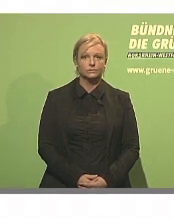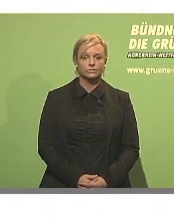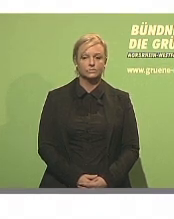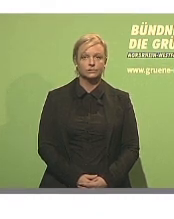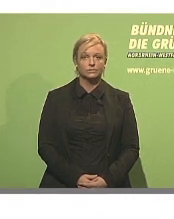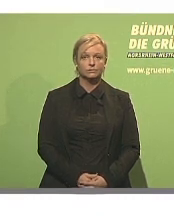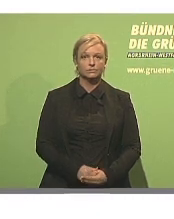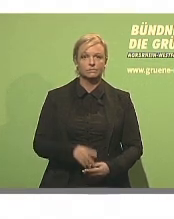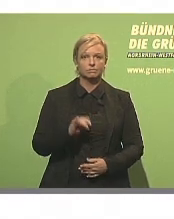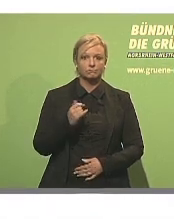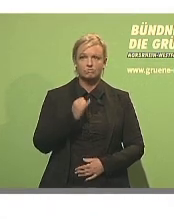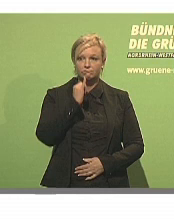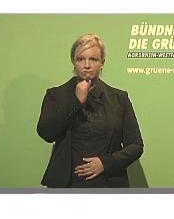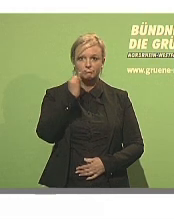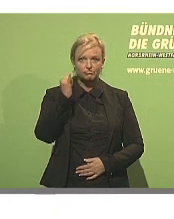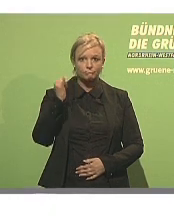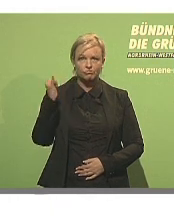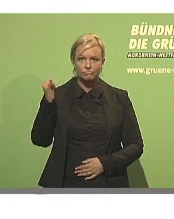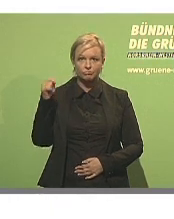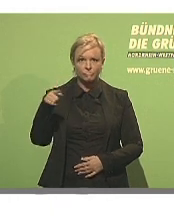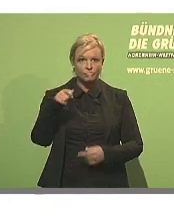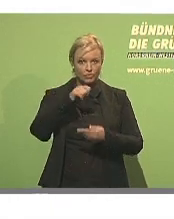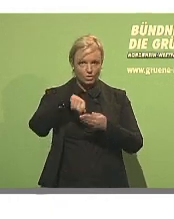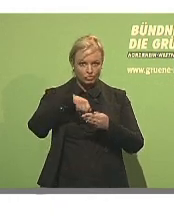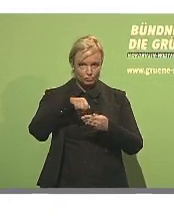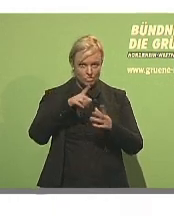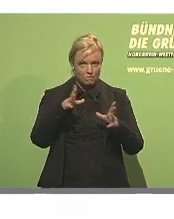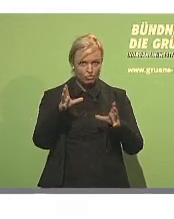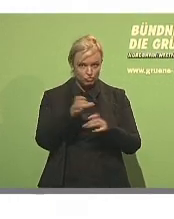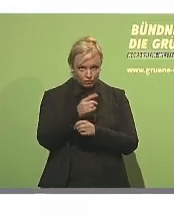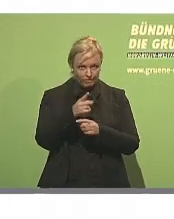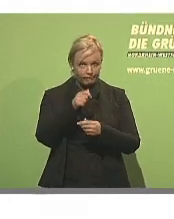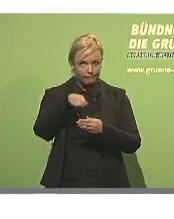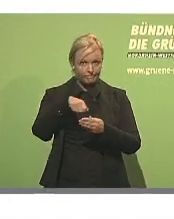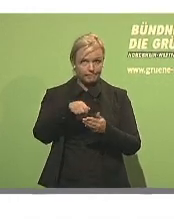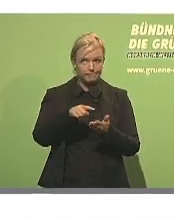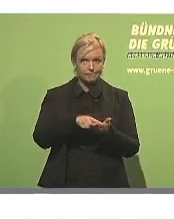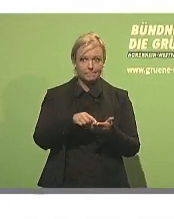Konnte jede und jeder seine Stimme, ihre Stimme abgeben?